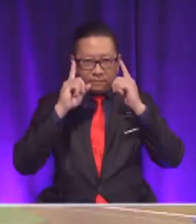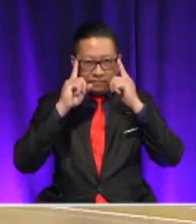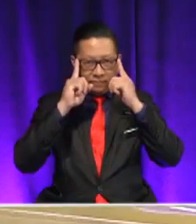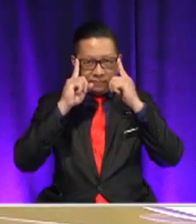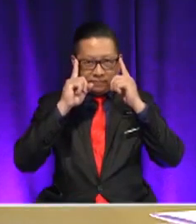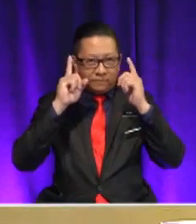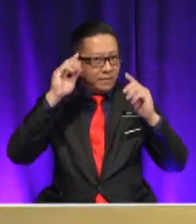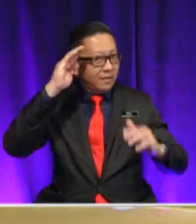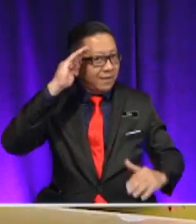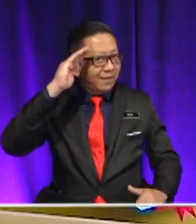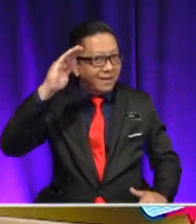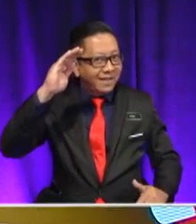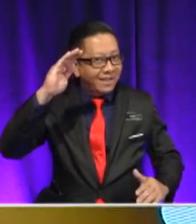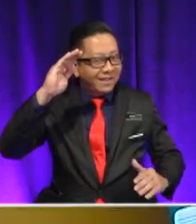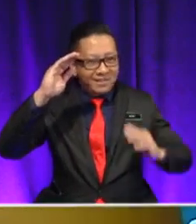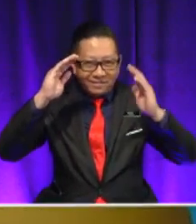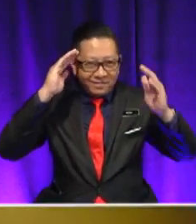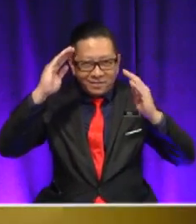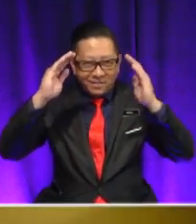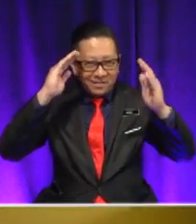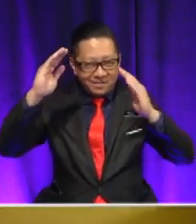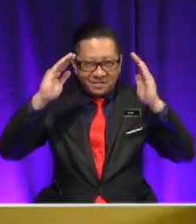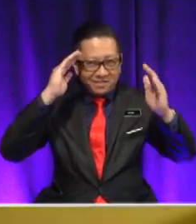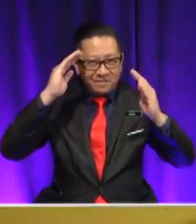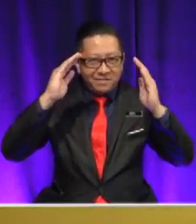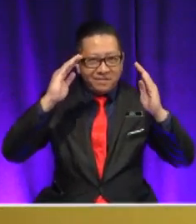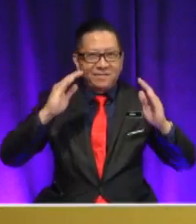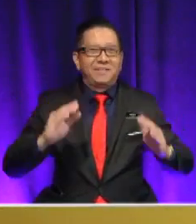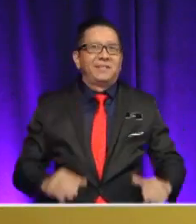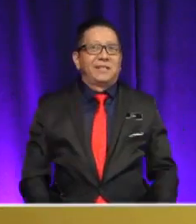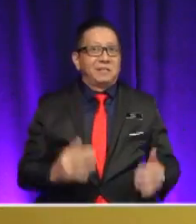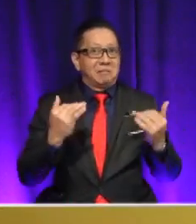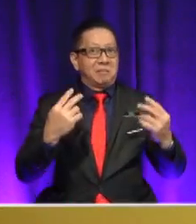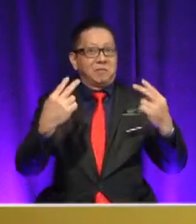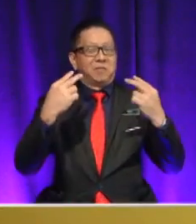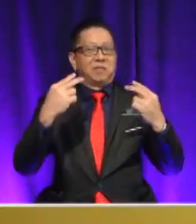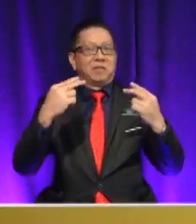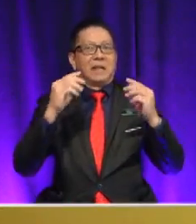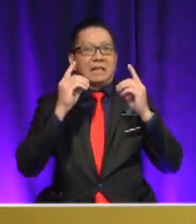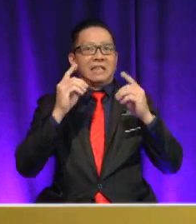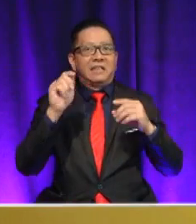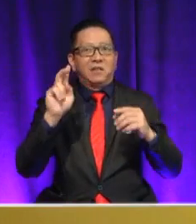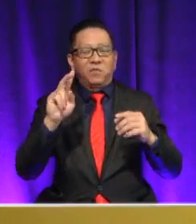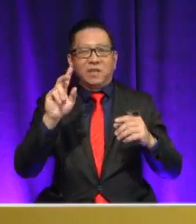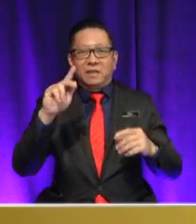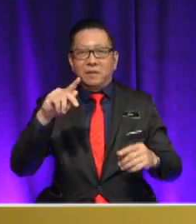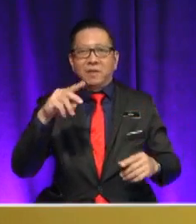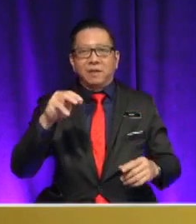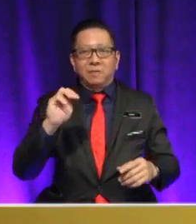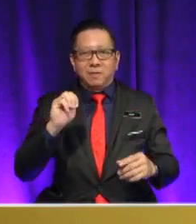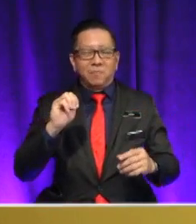Hai assalamualaikum Salam sejahtera bersama yang sudah menyaksikan Didik TVM bersama saya pengacara Anda